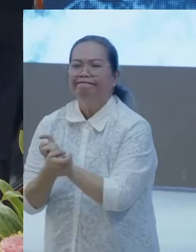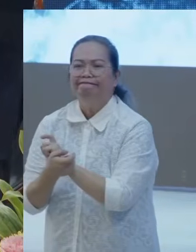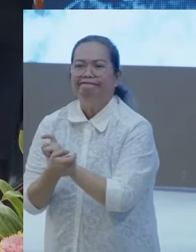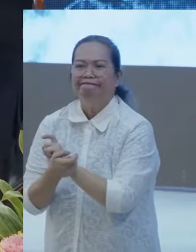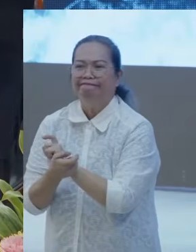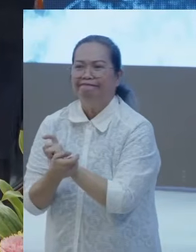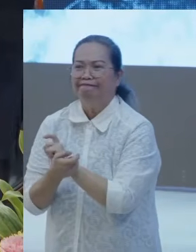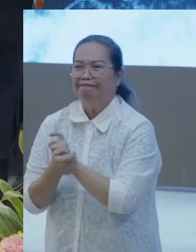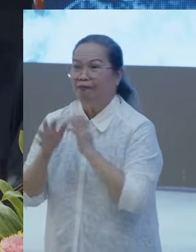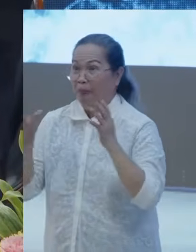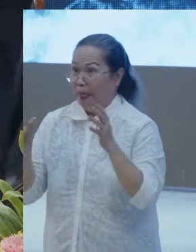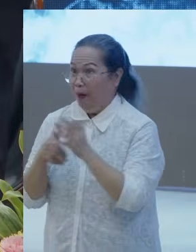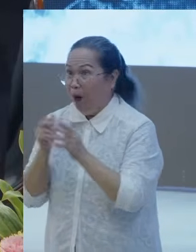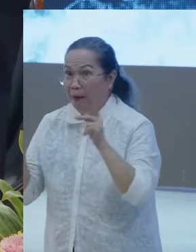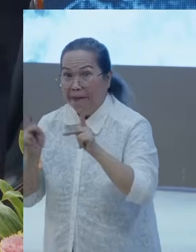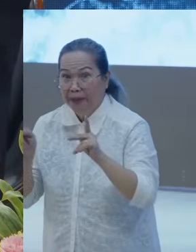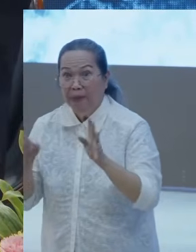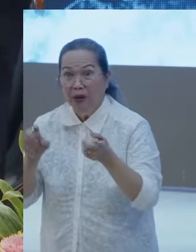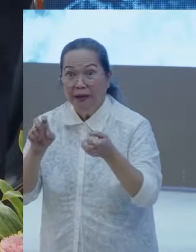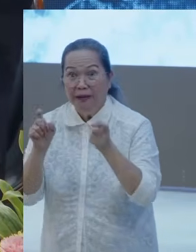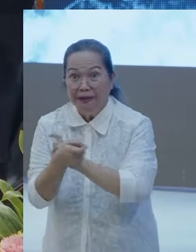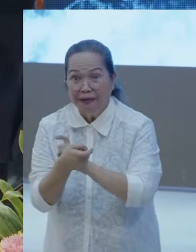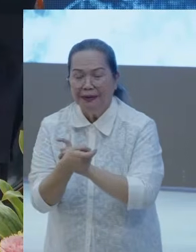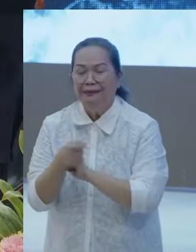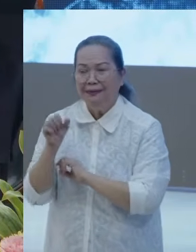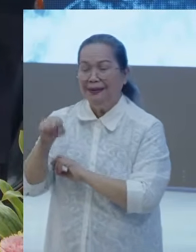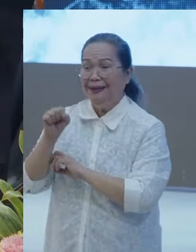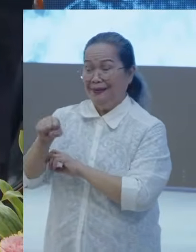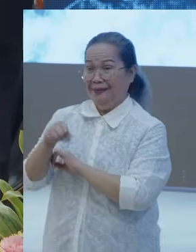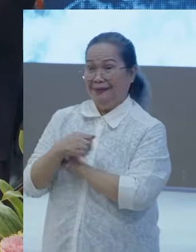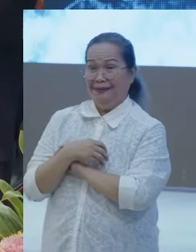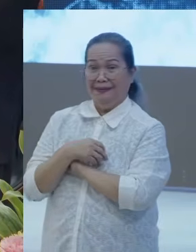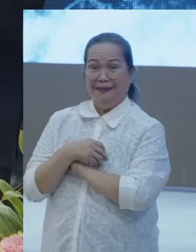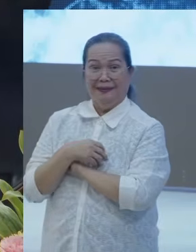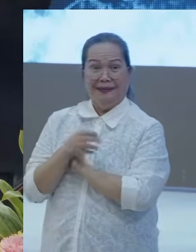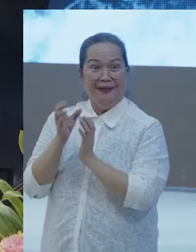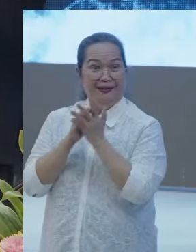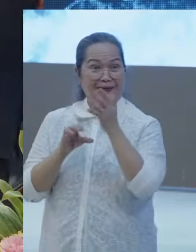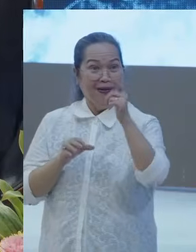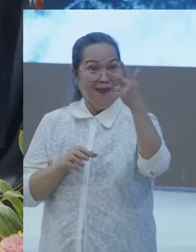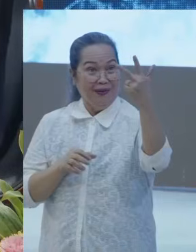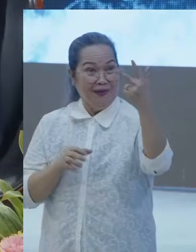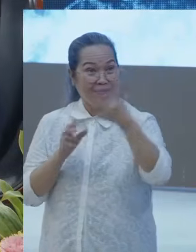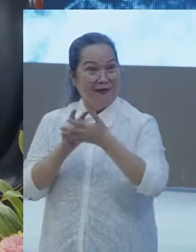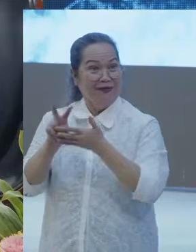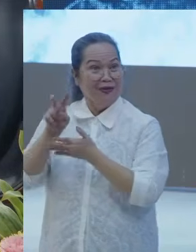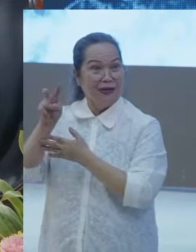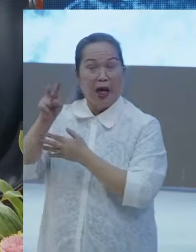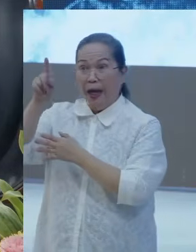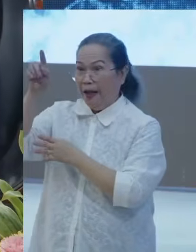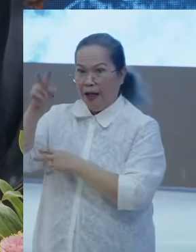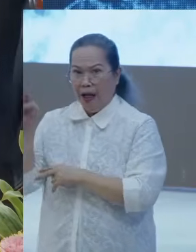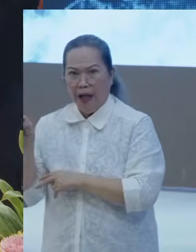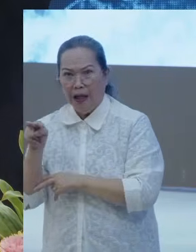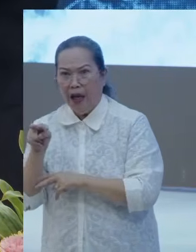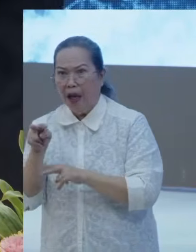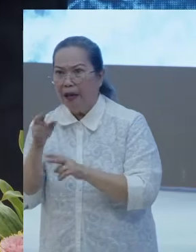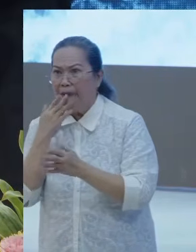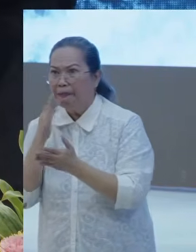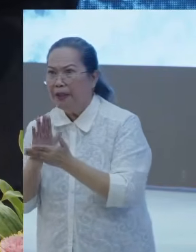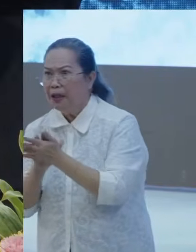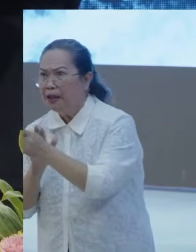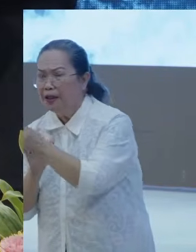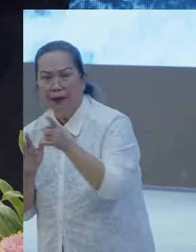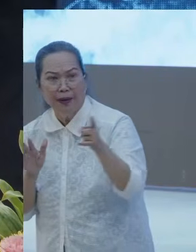So yung buong bayan na saved. So chapter 3 verse 10, when God saw what they did, how they turned from their evil